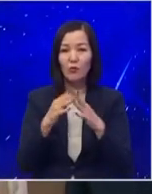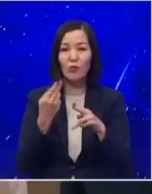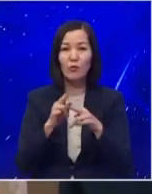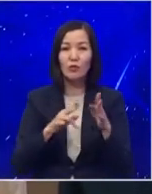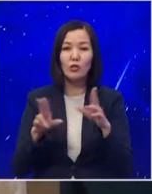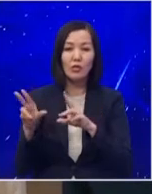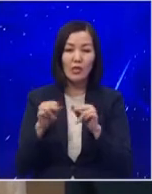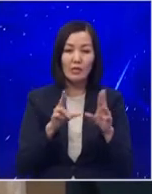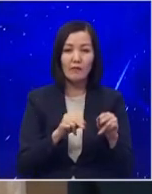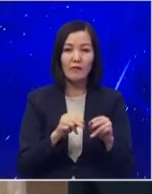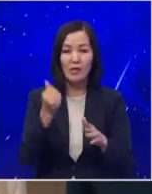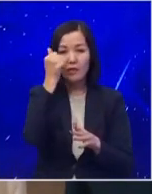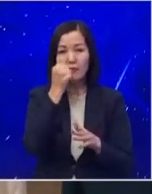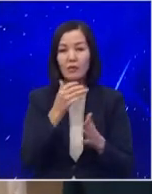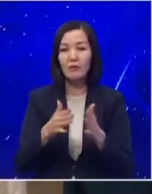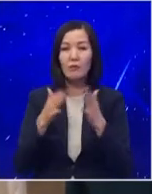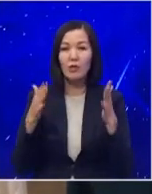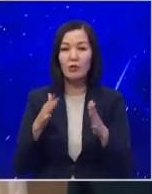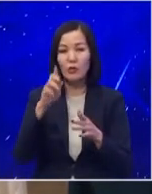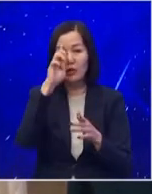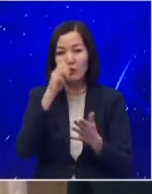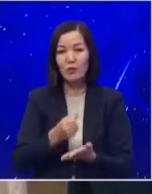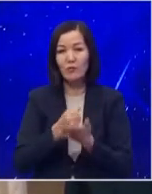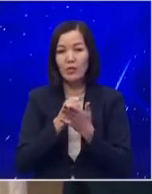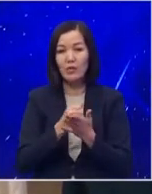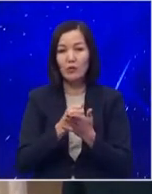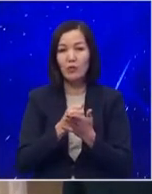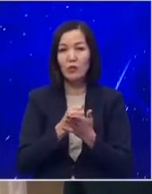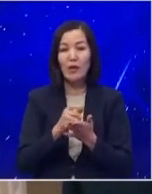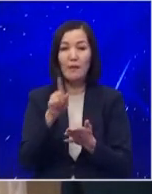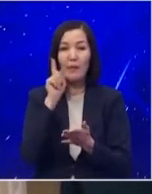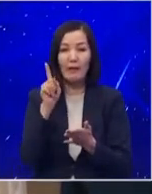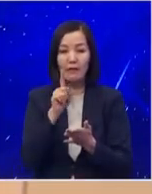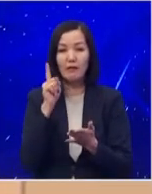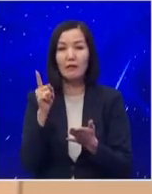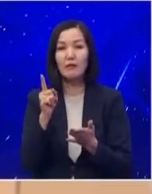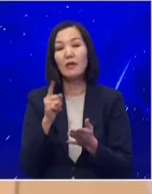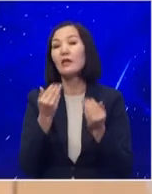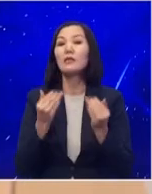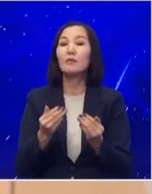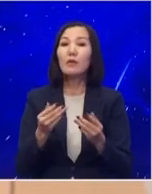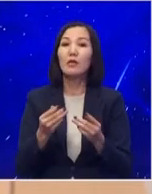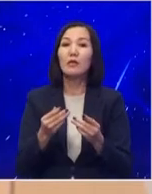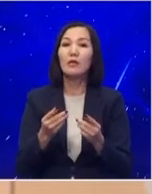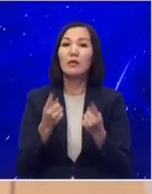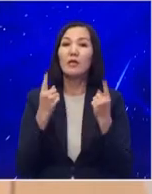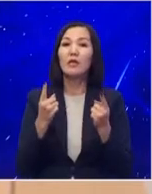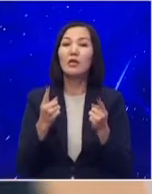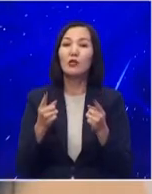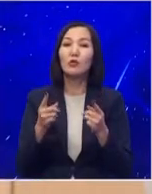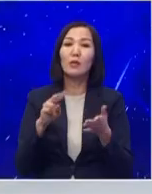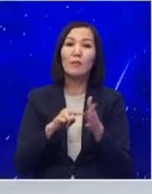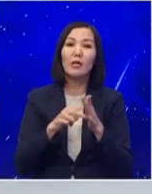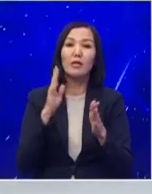счастливы спасибо большое государство за поддержку за поддержку молодых теперь у нас грандиозные планы на будущее